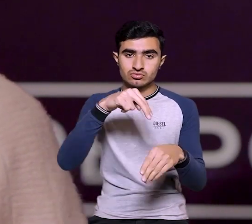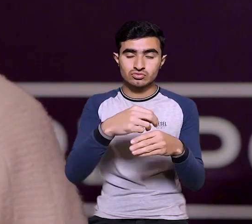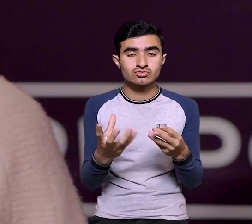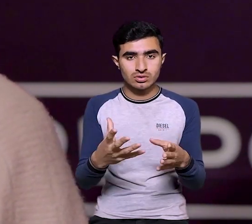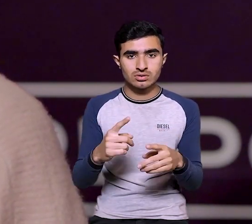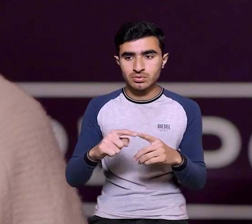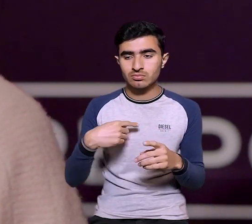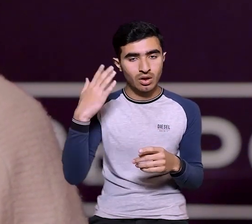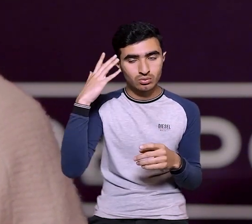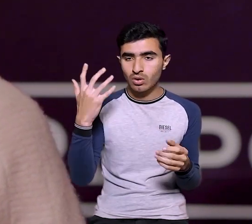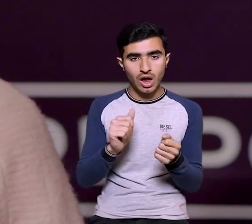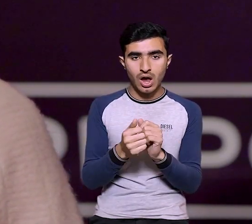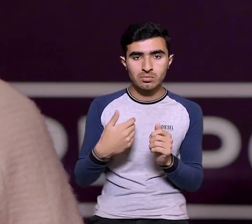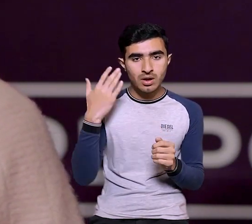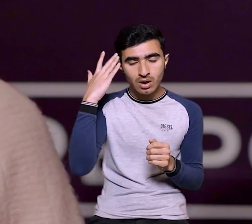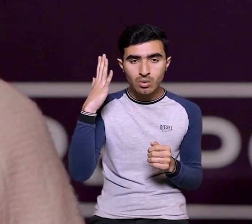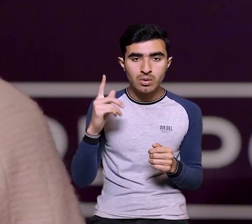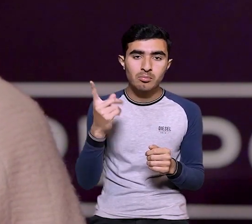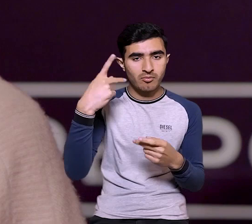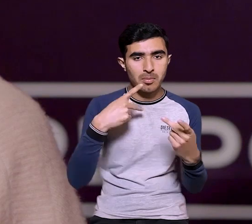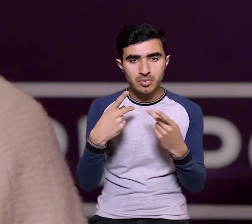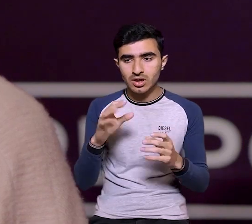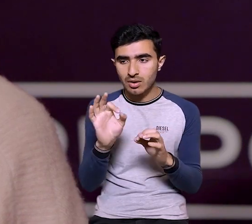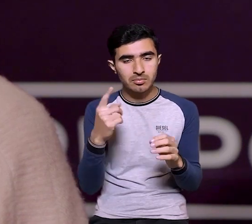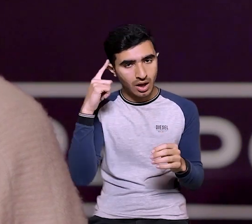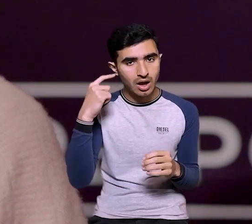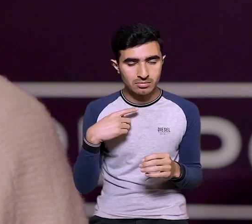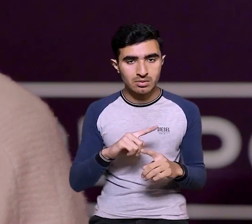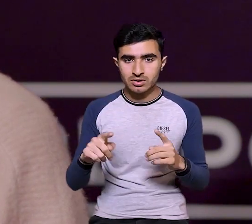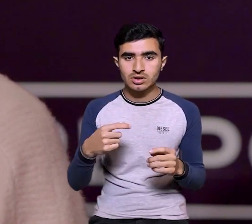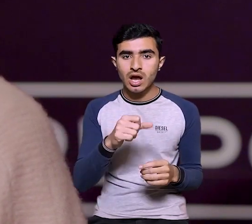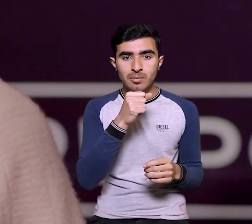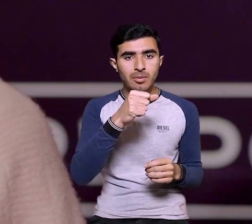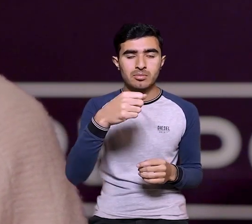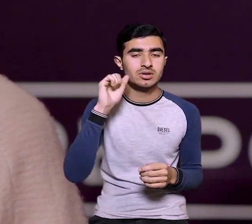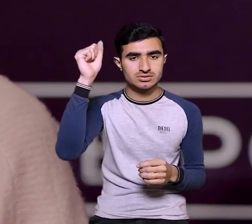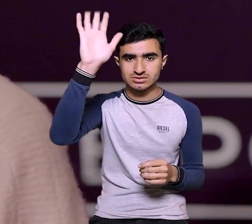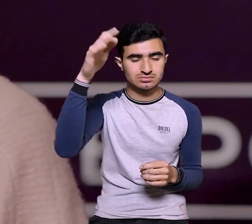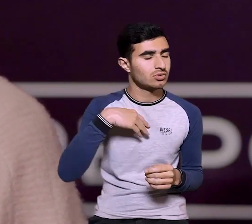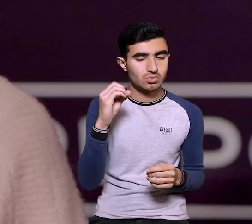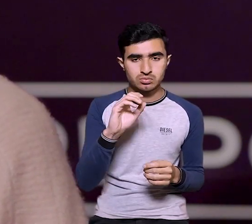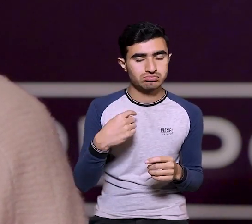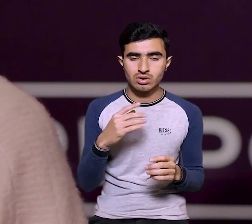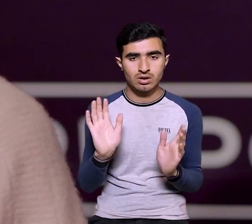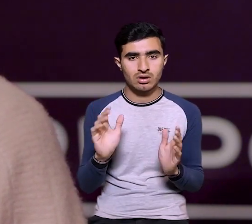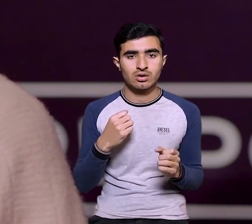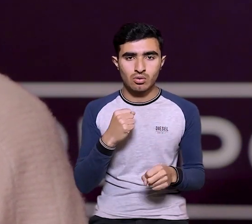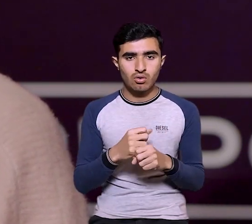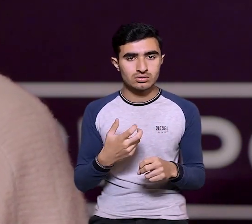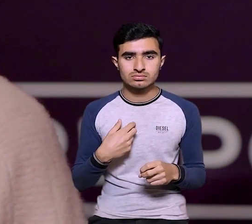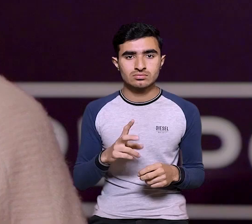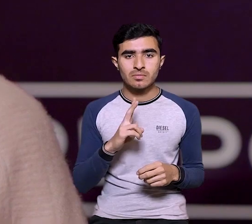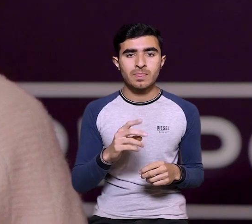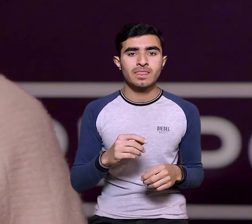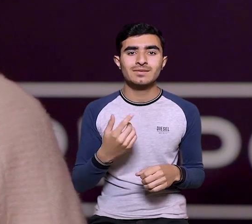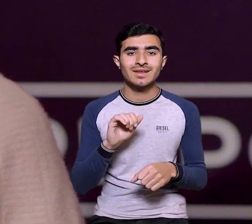तो मैंने उनको कहा कि मुझे तो ये बिल्कुल मालूम नहीं है. आई टॉक टू माई हस्बैंड के ये वो इस तरह कह रहे हैं तो व्हाट टू डू. तो ही सेड नहीं, इट्स अ वेरी गुड स्टेप. वो मेरे